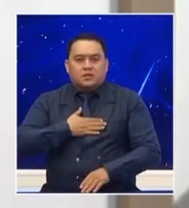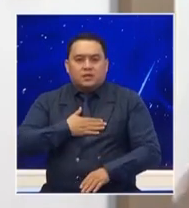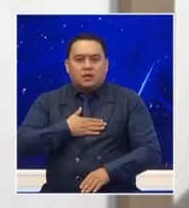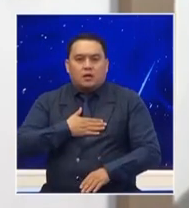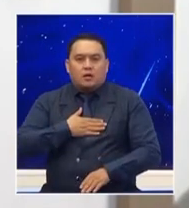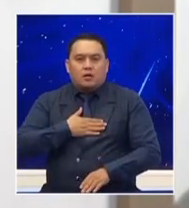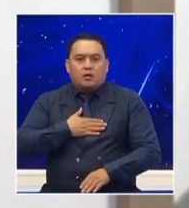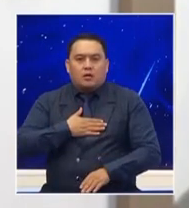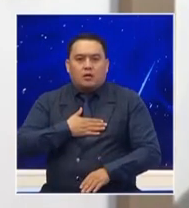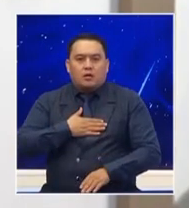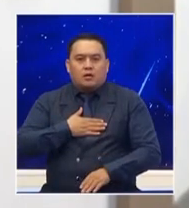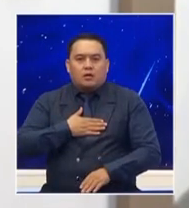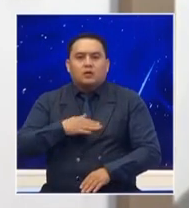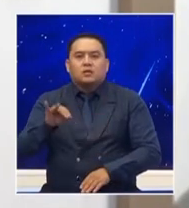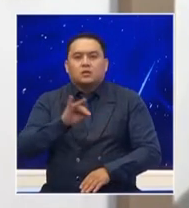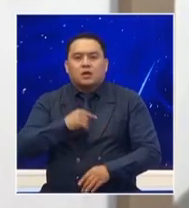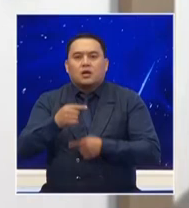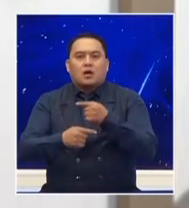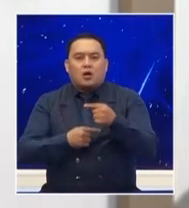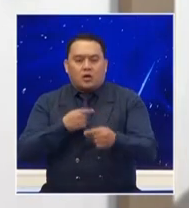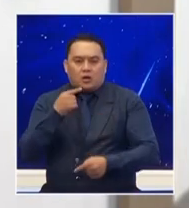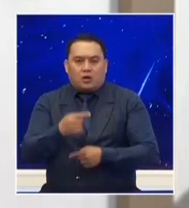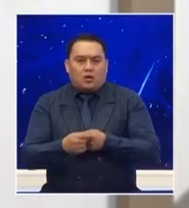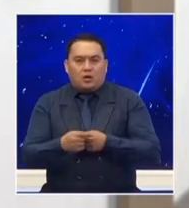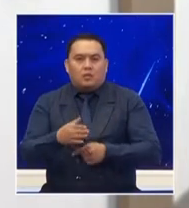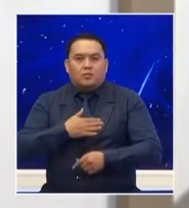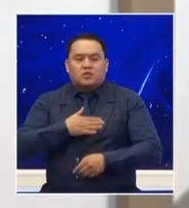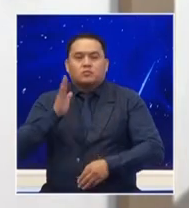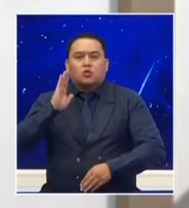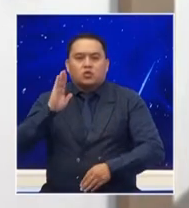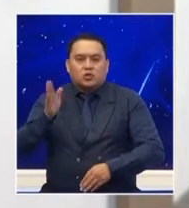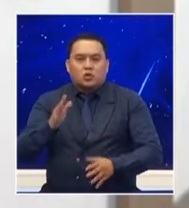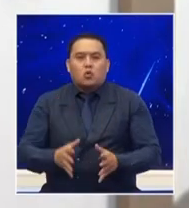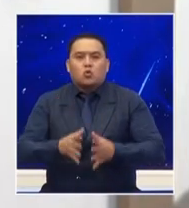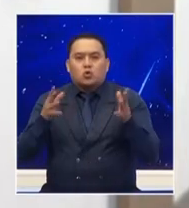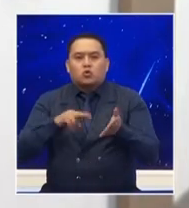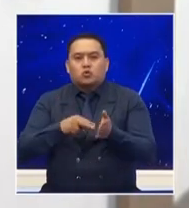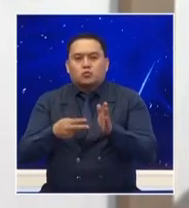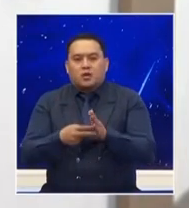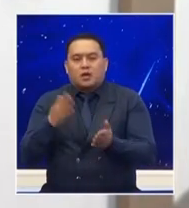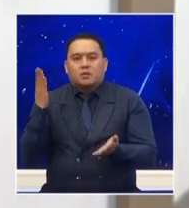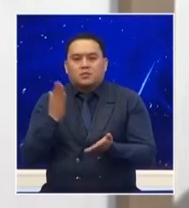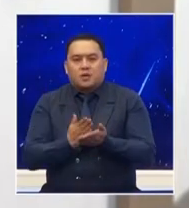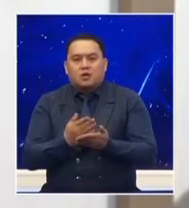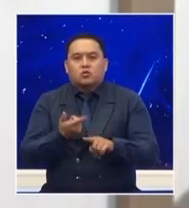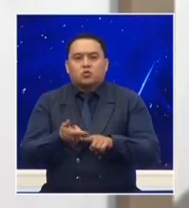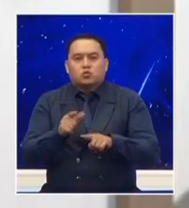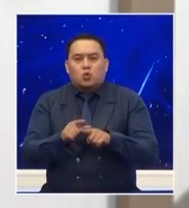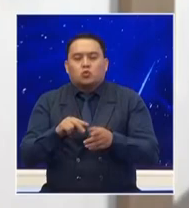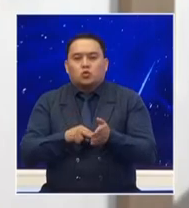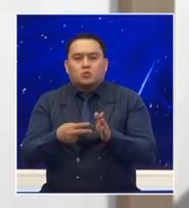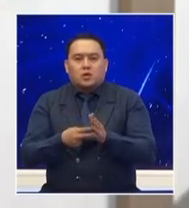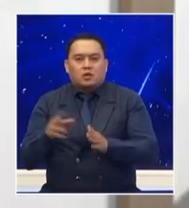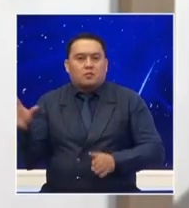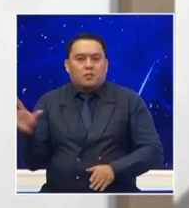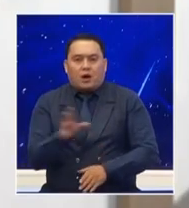біздің ұрпағымыздың да тарихы. Өткені біз болашақта үлкен жоспарлар қойып отырмыз. Сол жоспарға жетуде